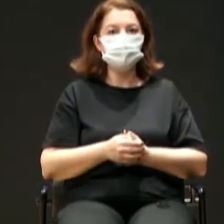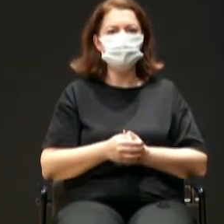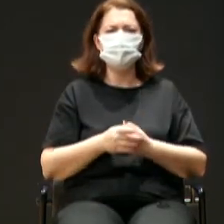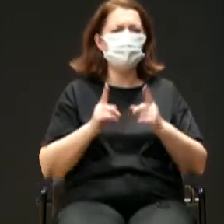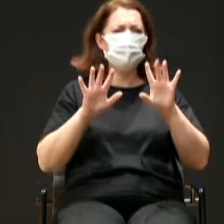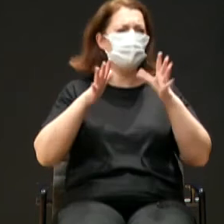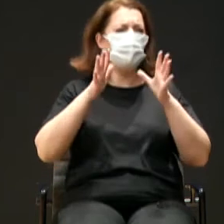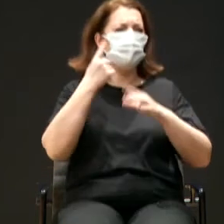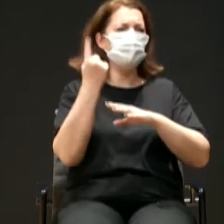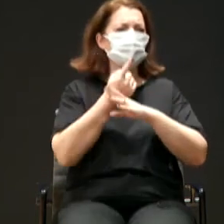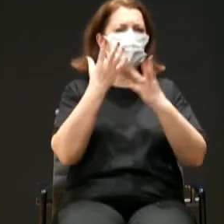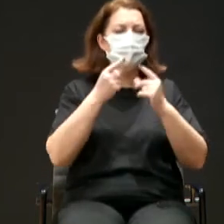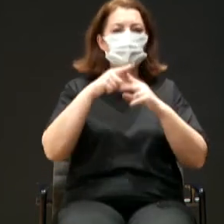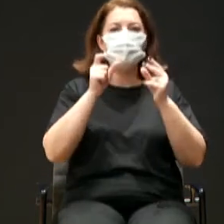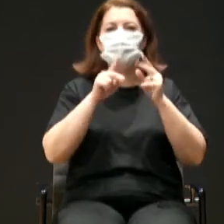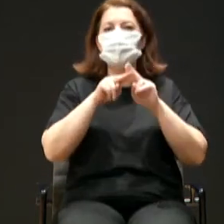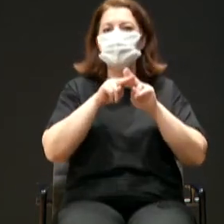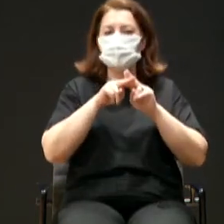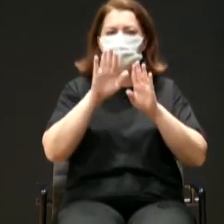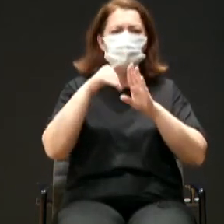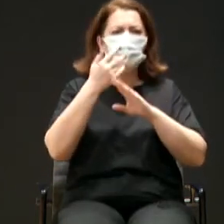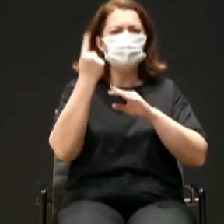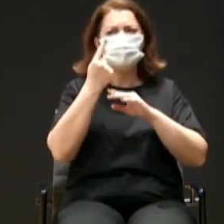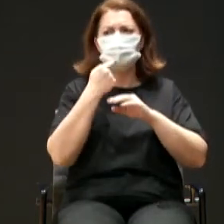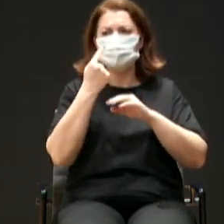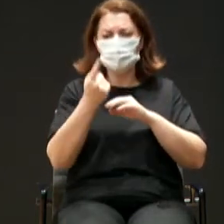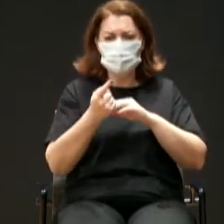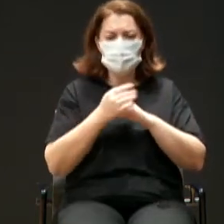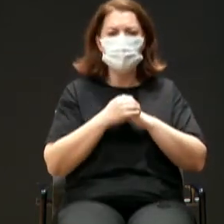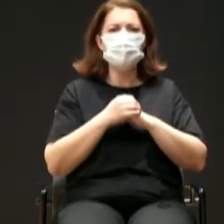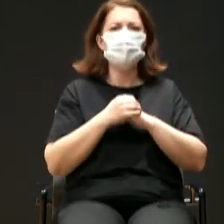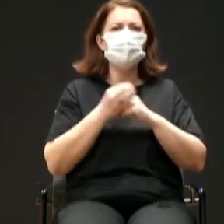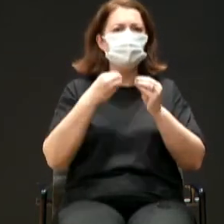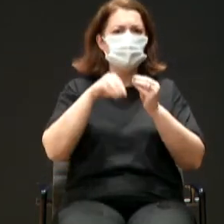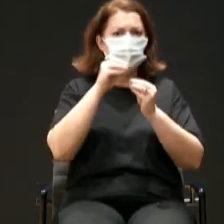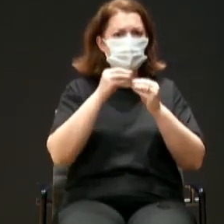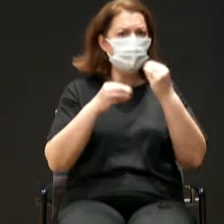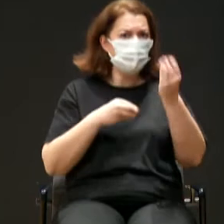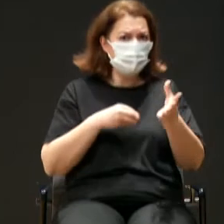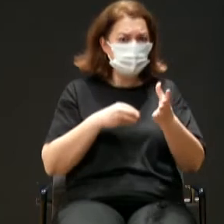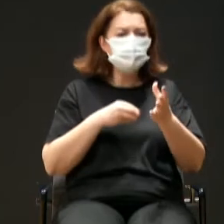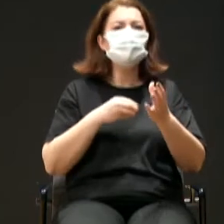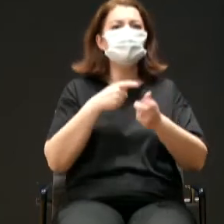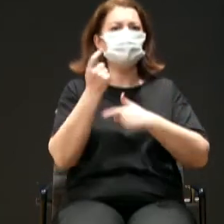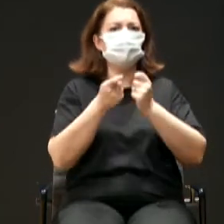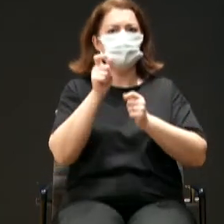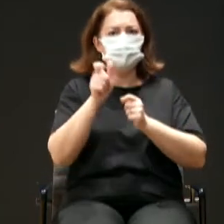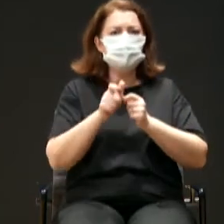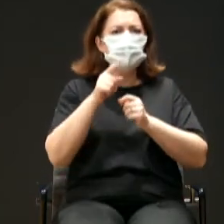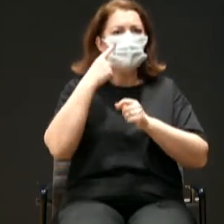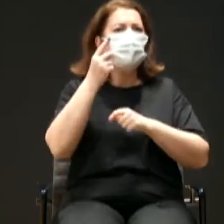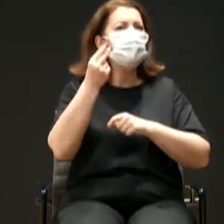Tuhaf şeyler oluyor. Yani TÜİK başka bir şey söylüyor. Zam verecekken çalışanına